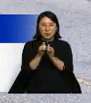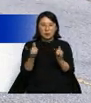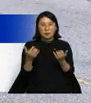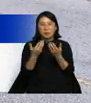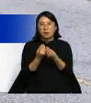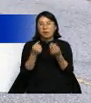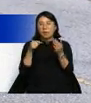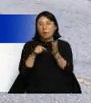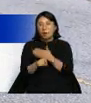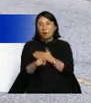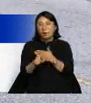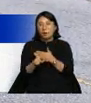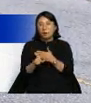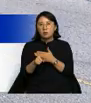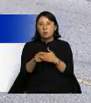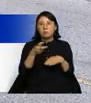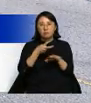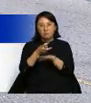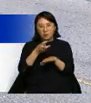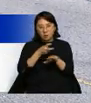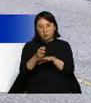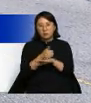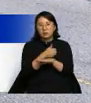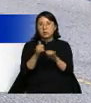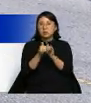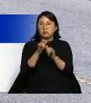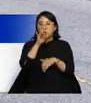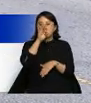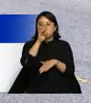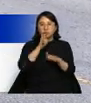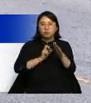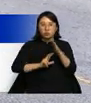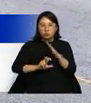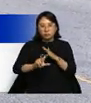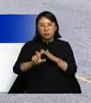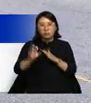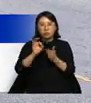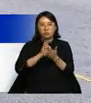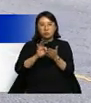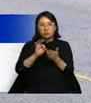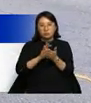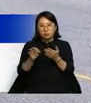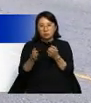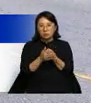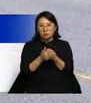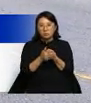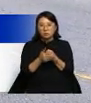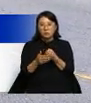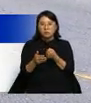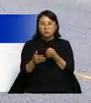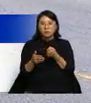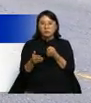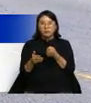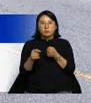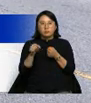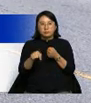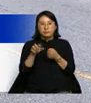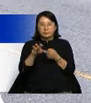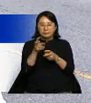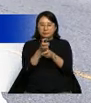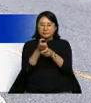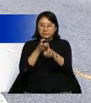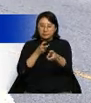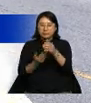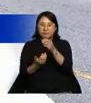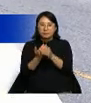이외에 그 대중교통을 이용하는 사람들은 대부분 다 중앙역을 이용할 거란 얘기죠. 그러면 이 도로는